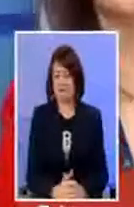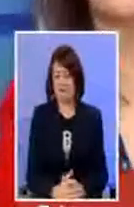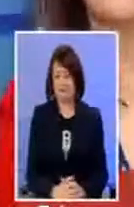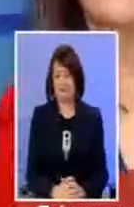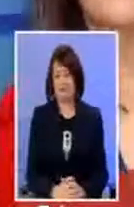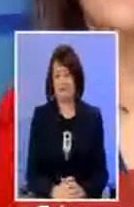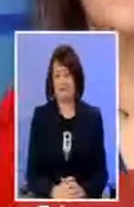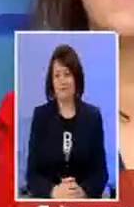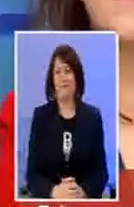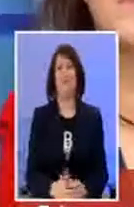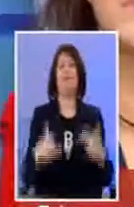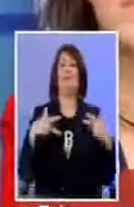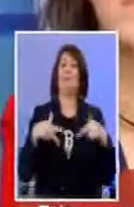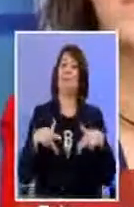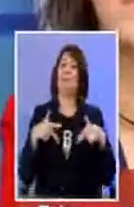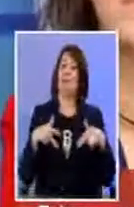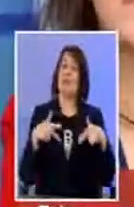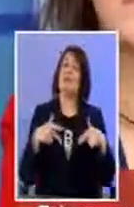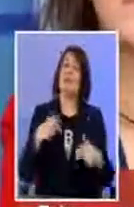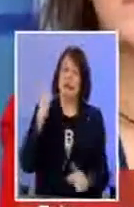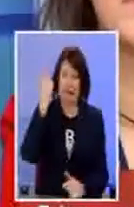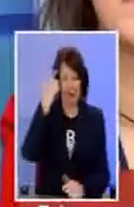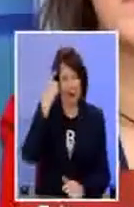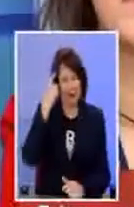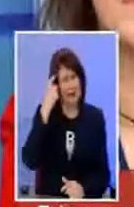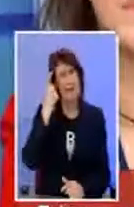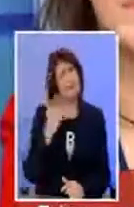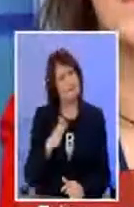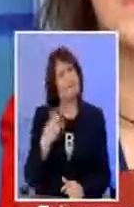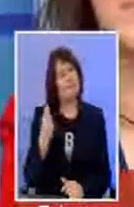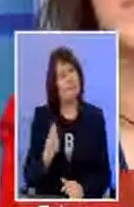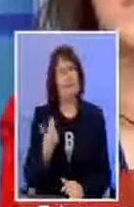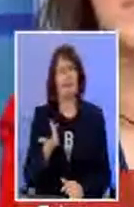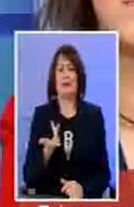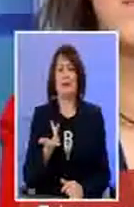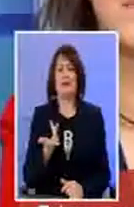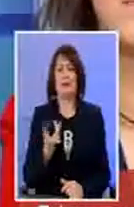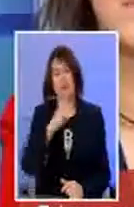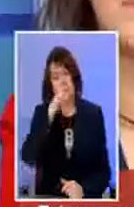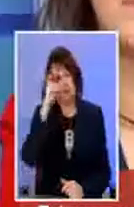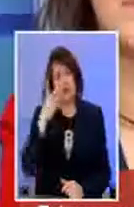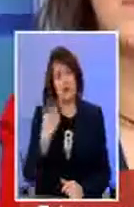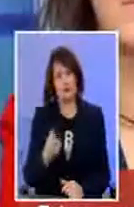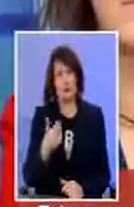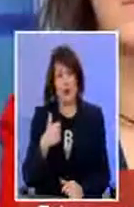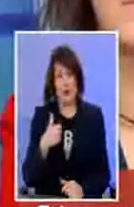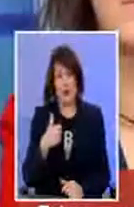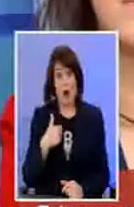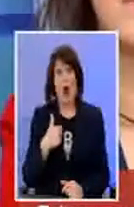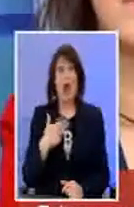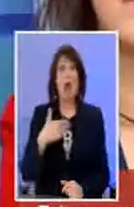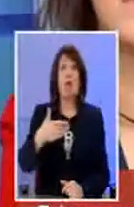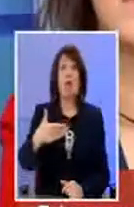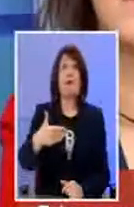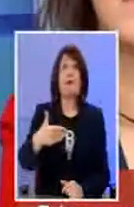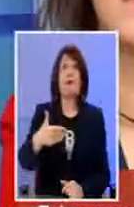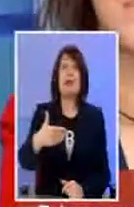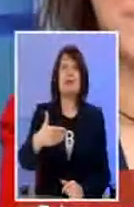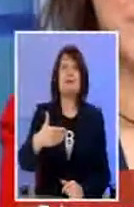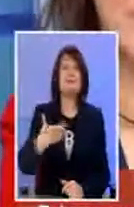Η πολιτεία συμμερίζεται ως ένα σημείο τις δυσκολίες που έχω, αλλά από εκεί και πέρα